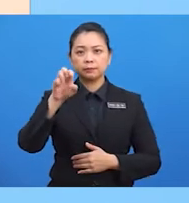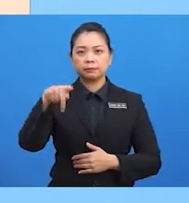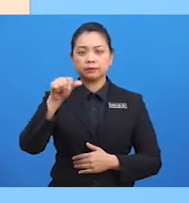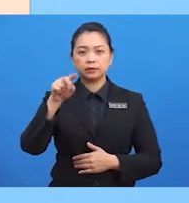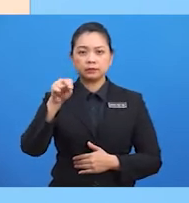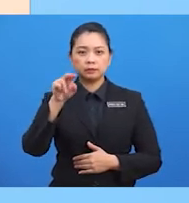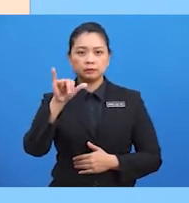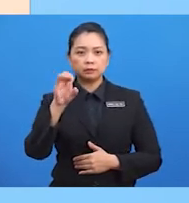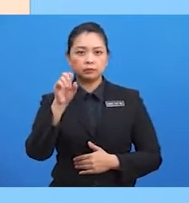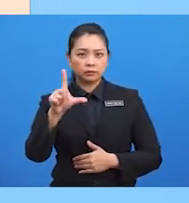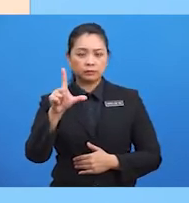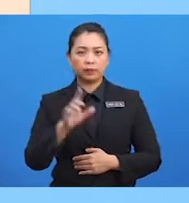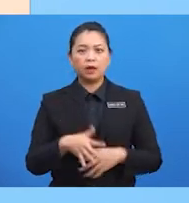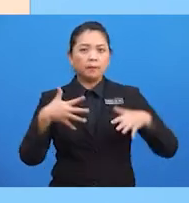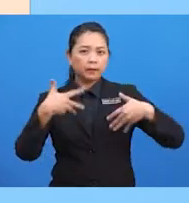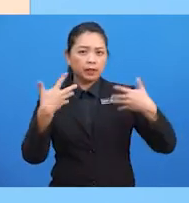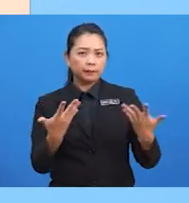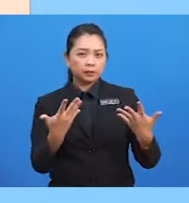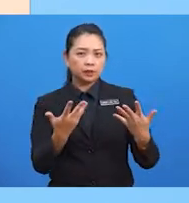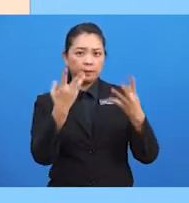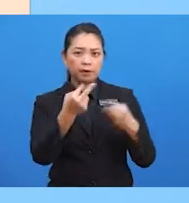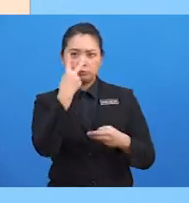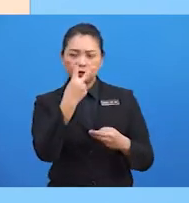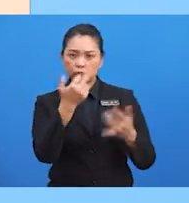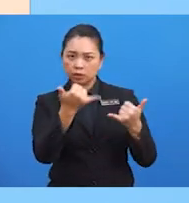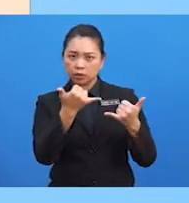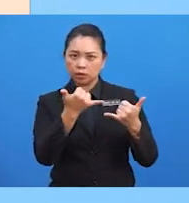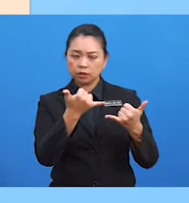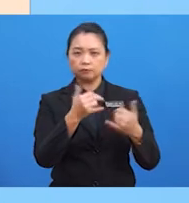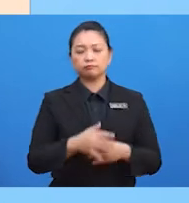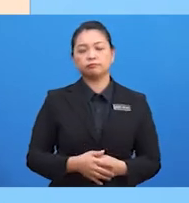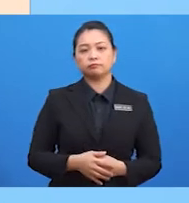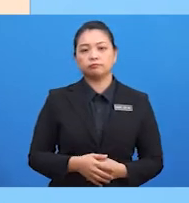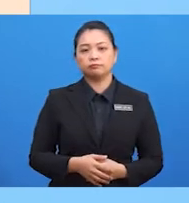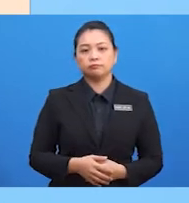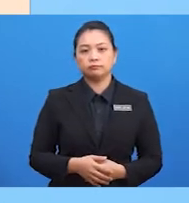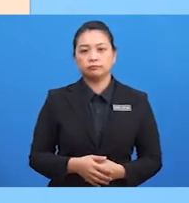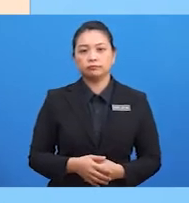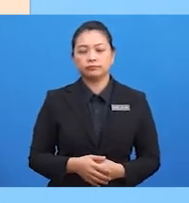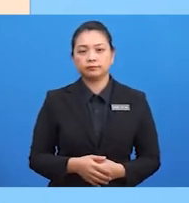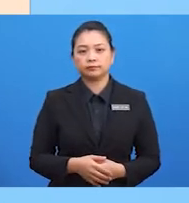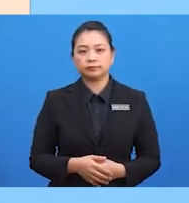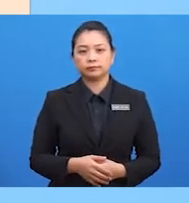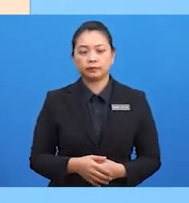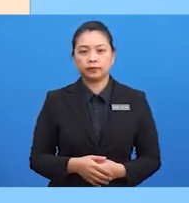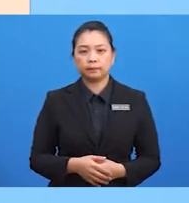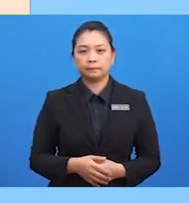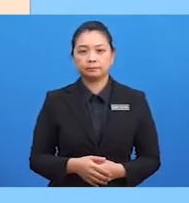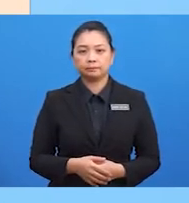di Sepanyol. Bagaimana anda dapat menonton siaran langsung tersebut?